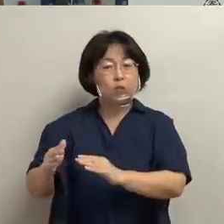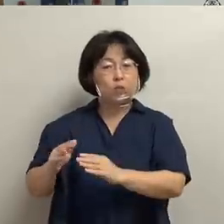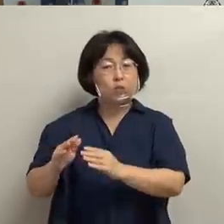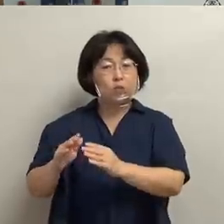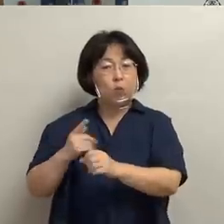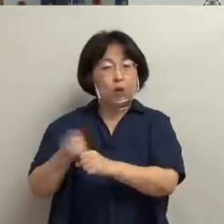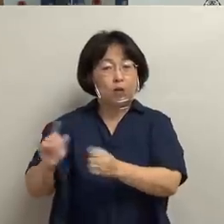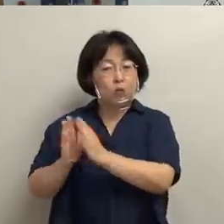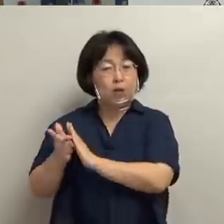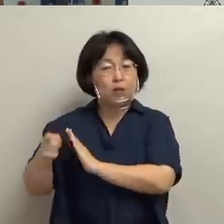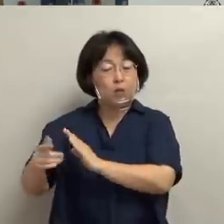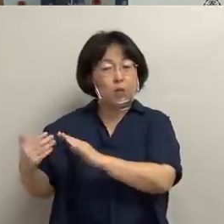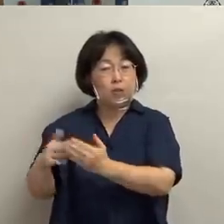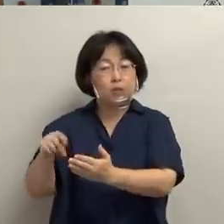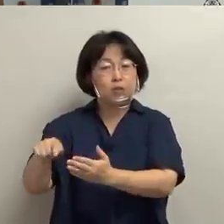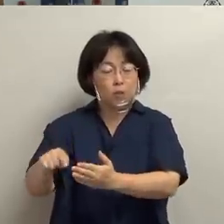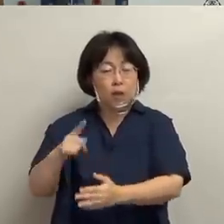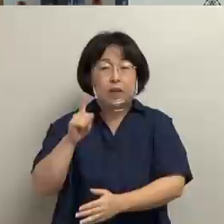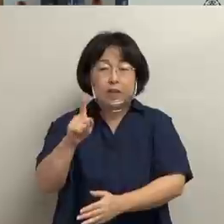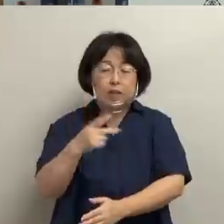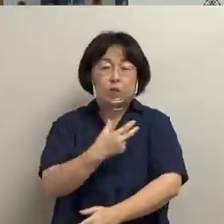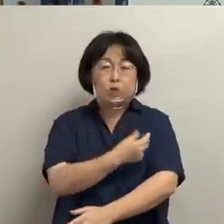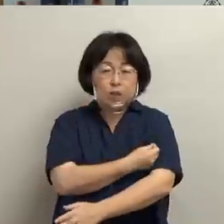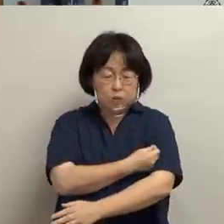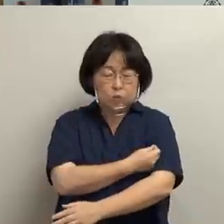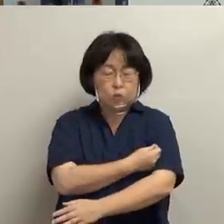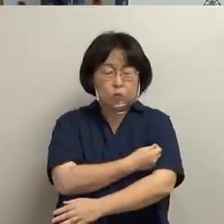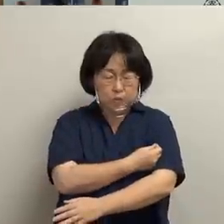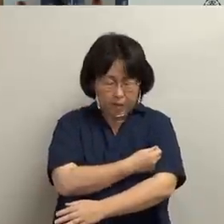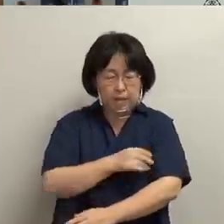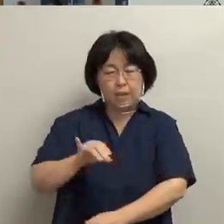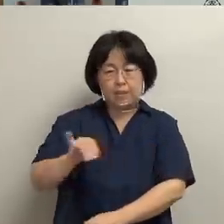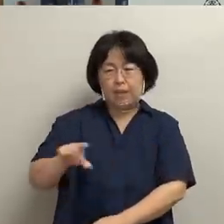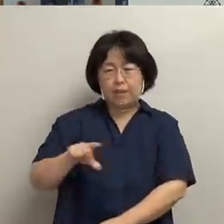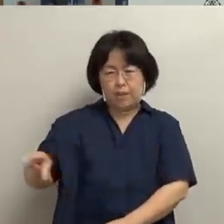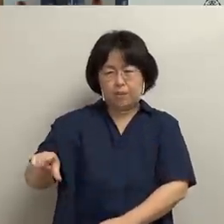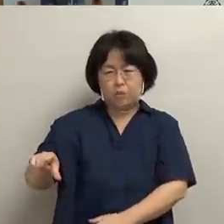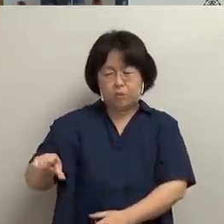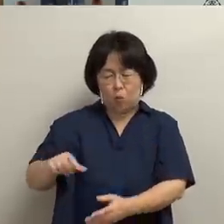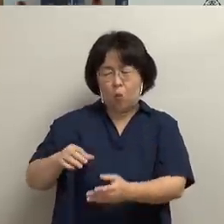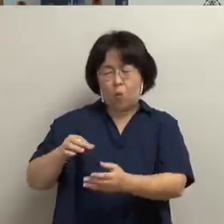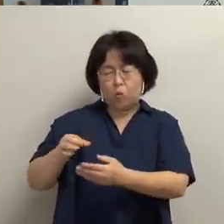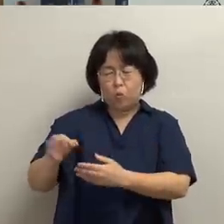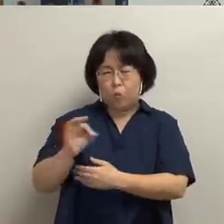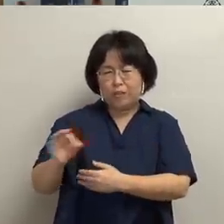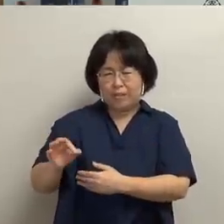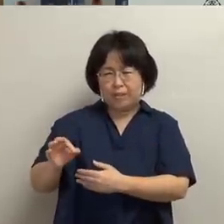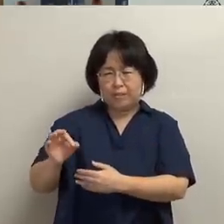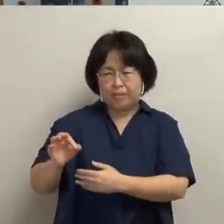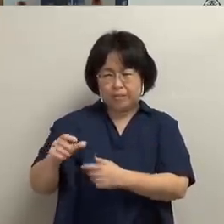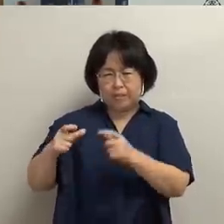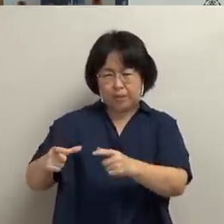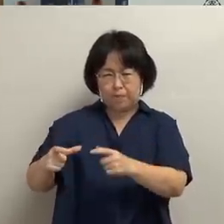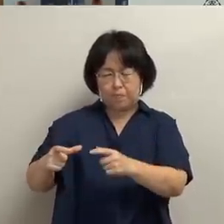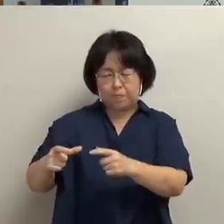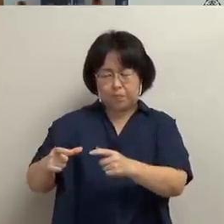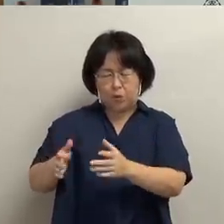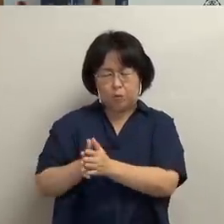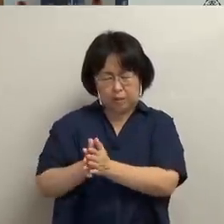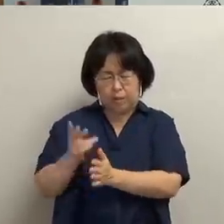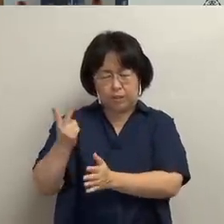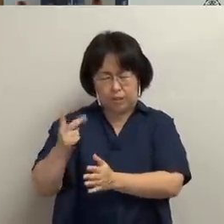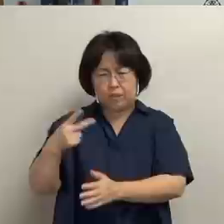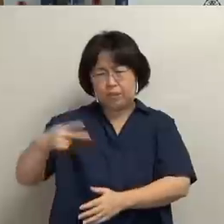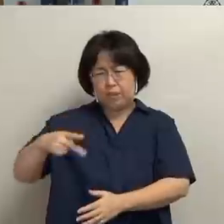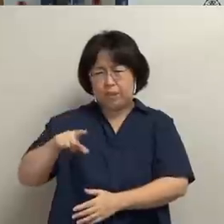まあ1回1000円の商品券これをま計2回お出しするとかですねあのそういったことをやっているところもございますそれから都道府